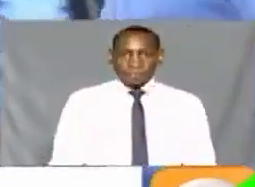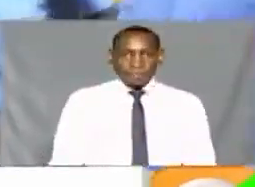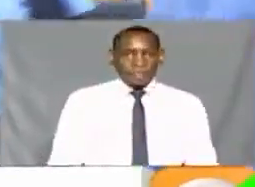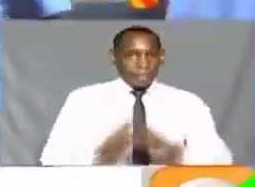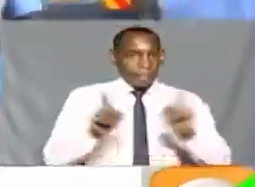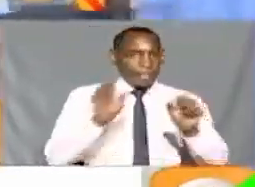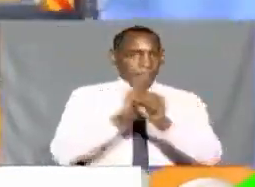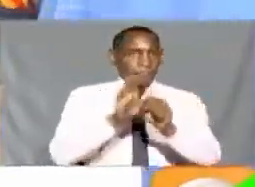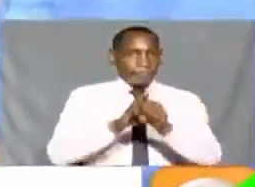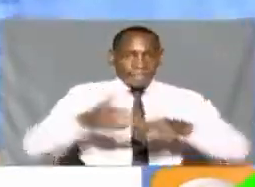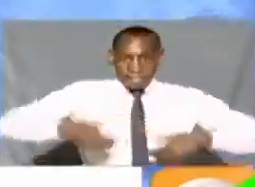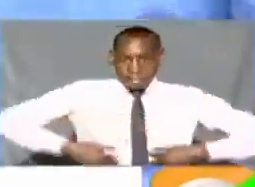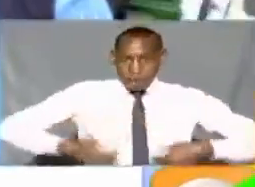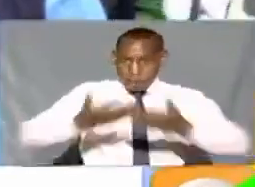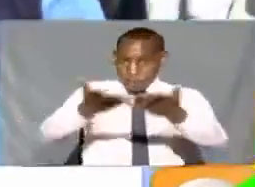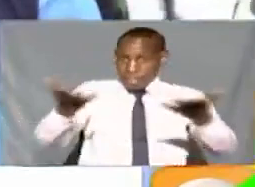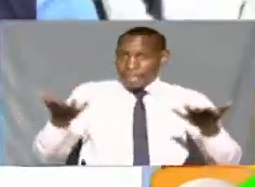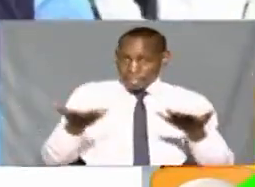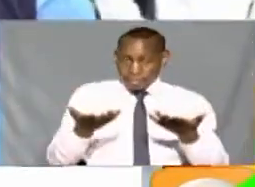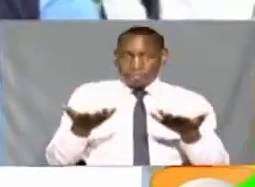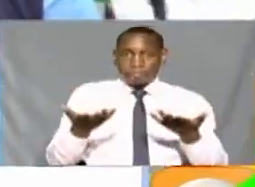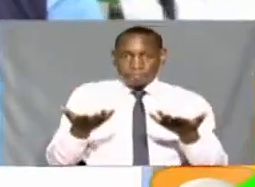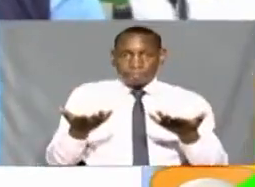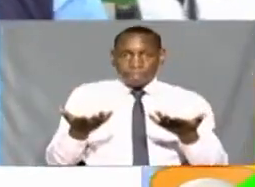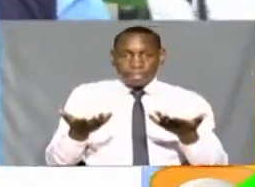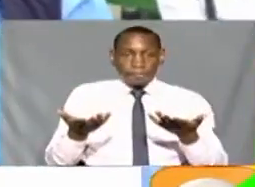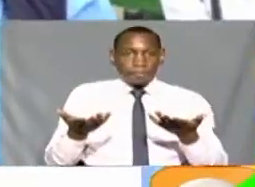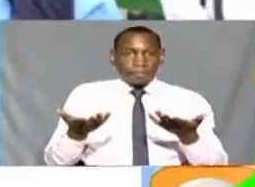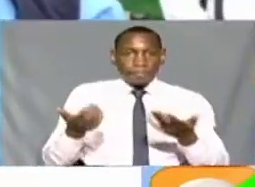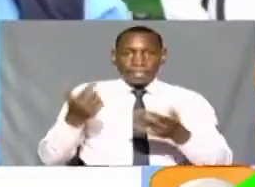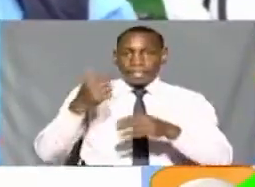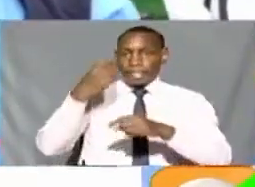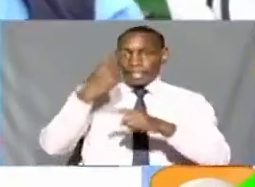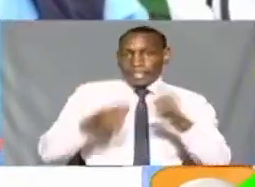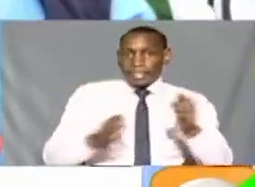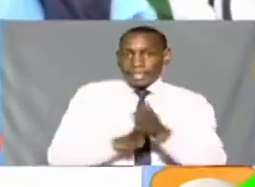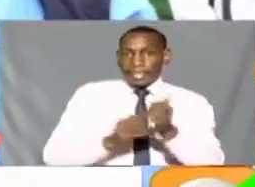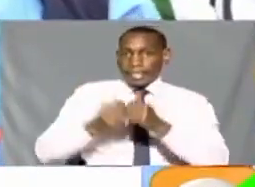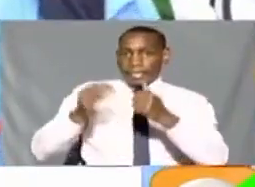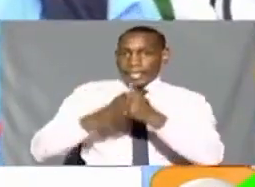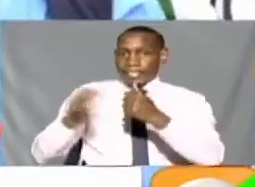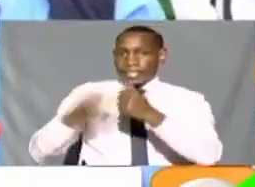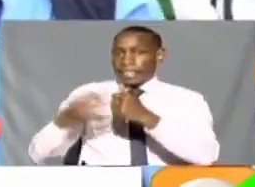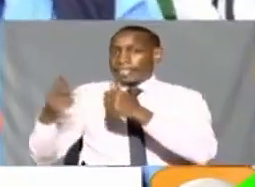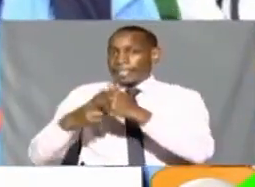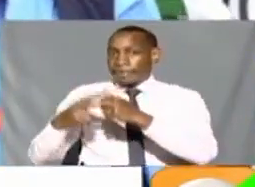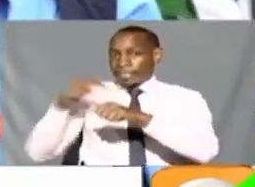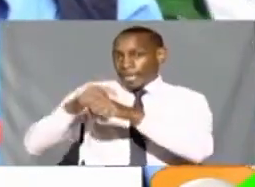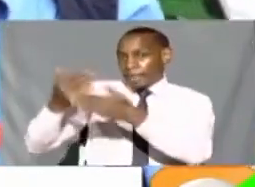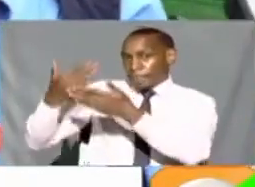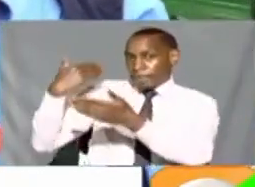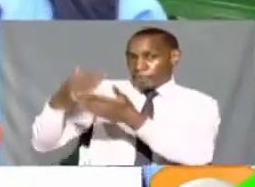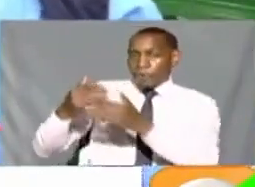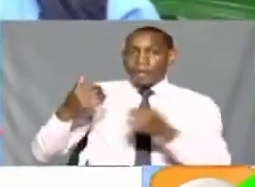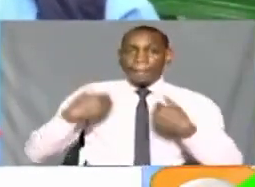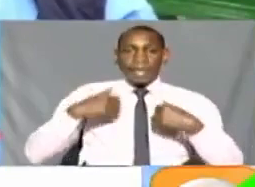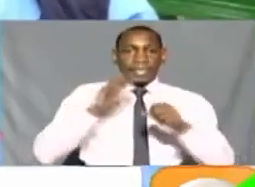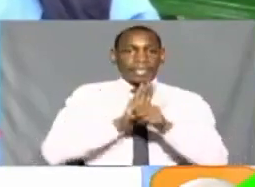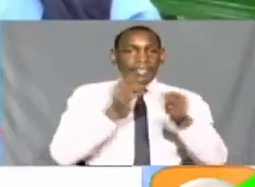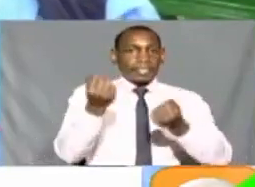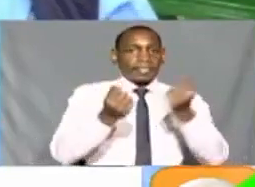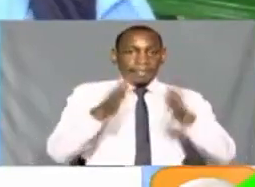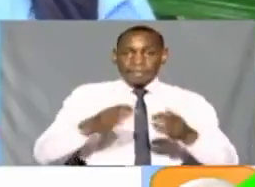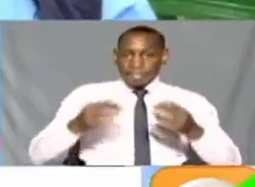Lakini wengi sana wa vijana wali wakati wa 1987 wengi walipata udriver kwa ajili